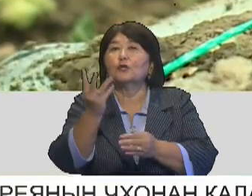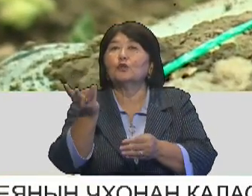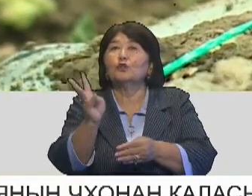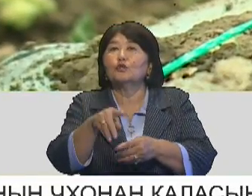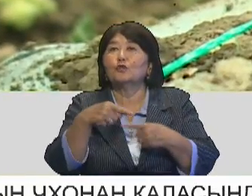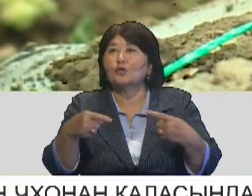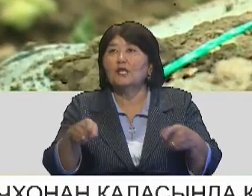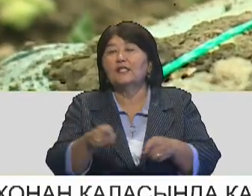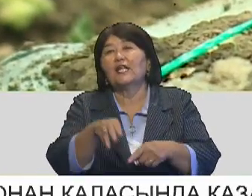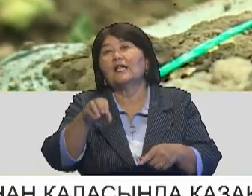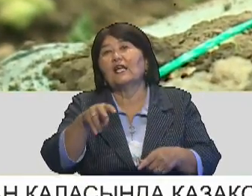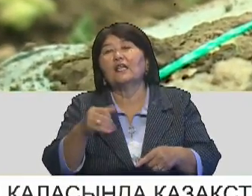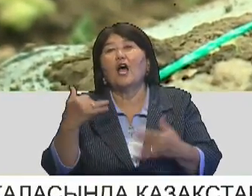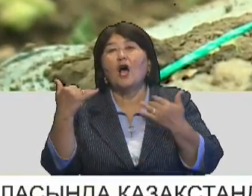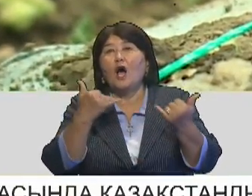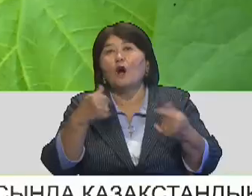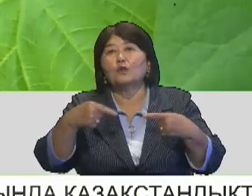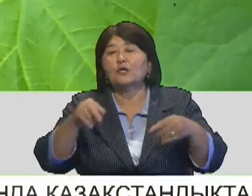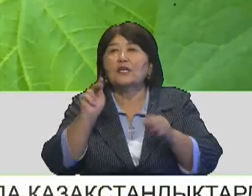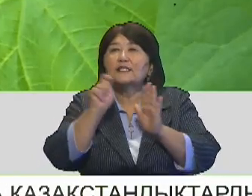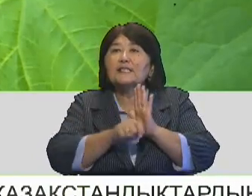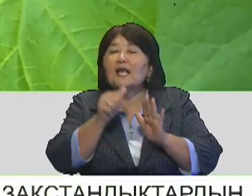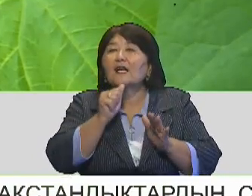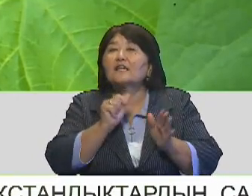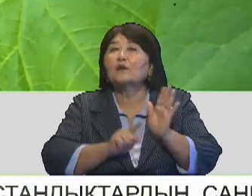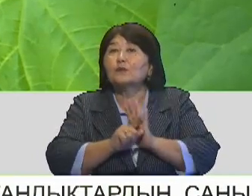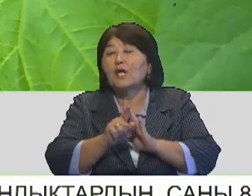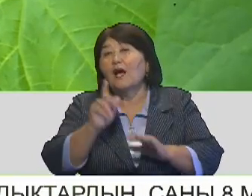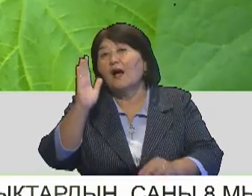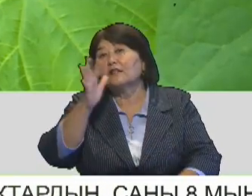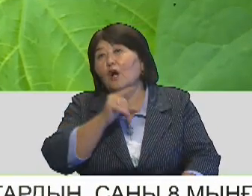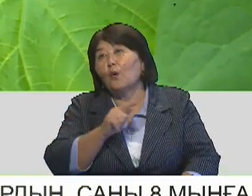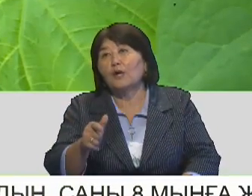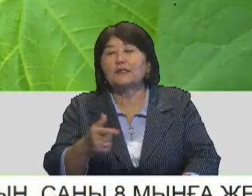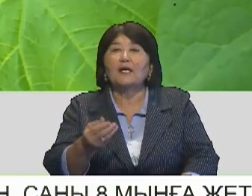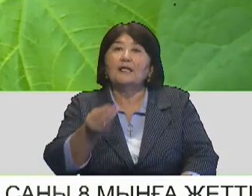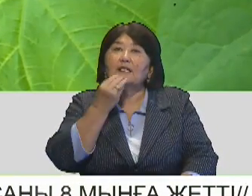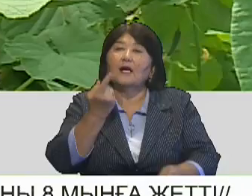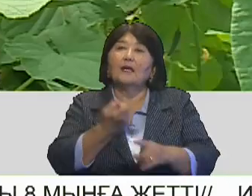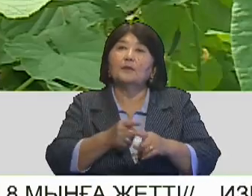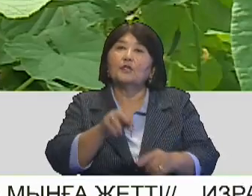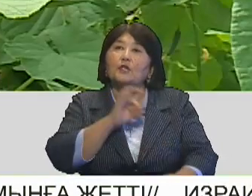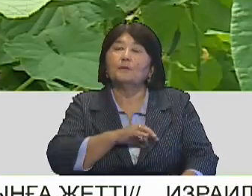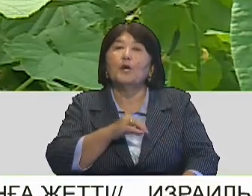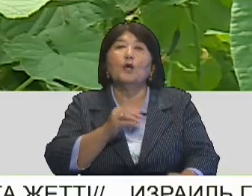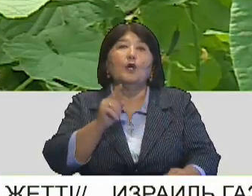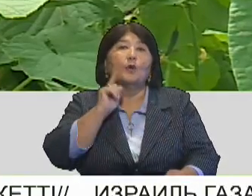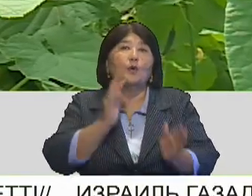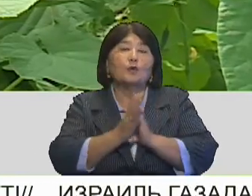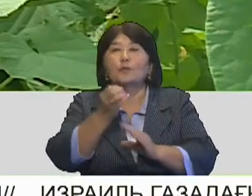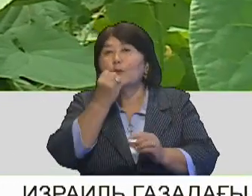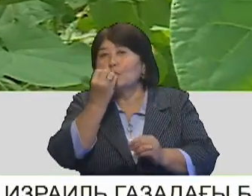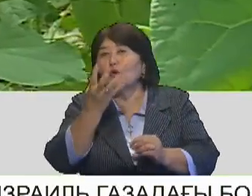және тайландтық қауын сорты егіліп, сынақтан өткізіліп жатыр. Алдағы уақытта тағам ретінде пайдаланатын көк шөптер мен гүл